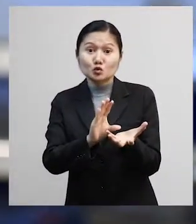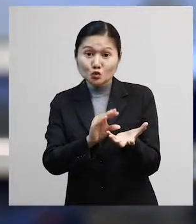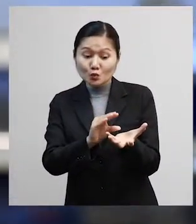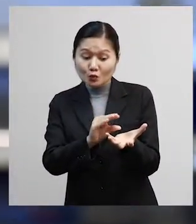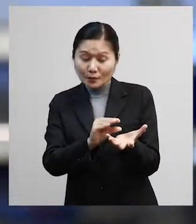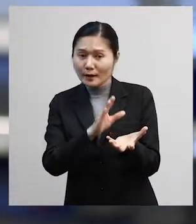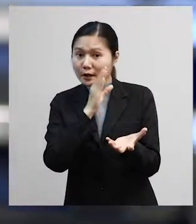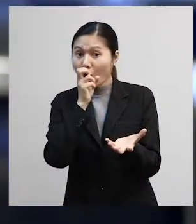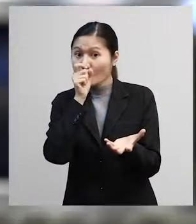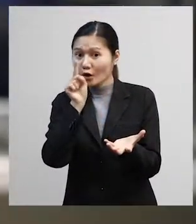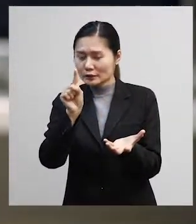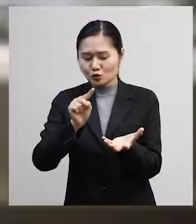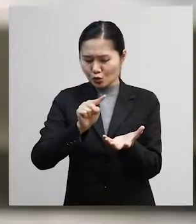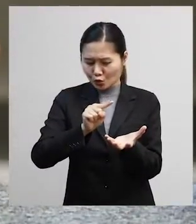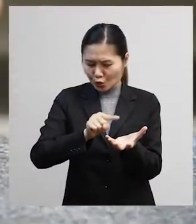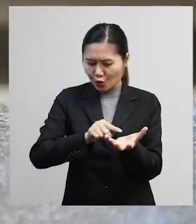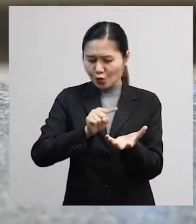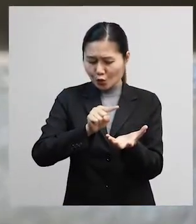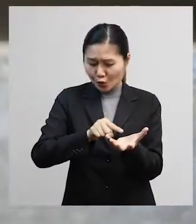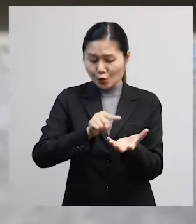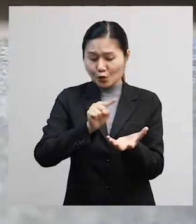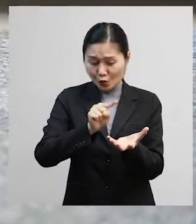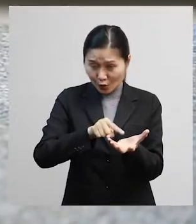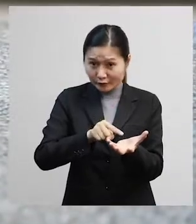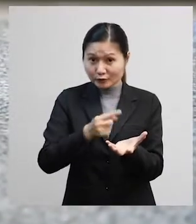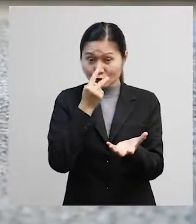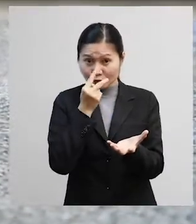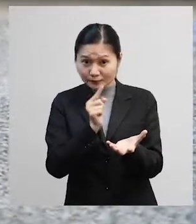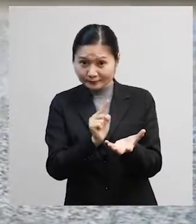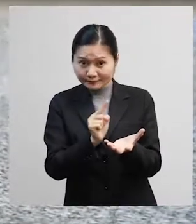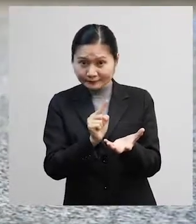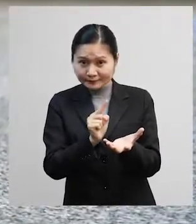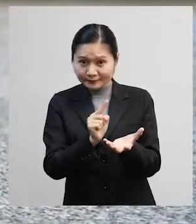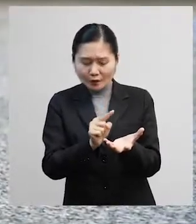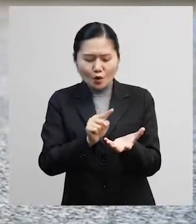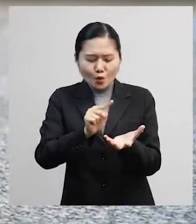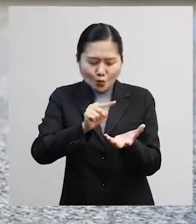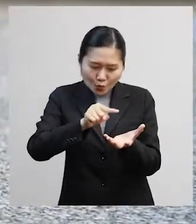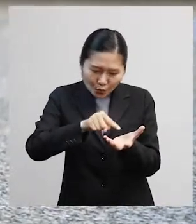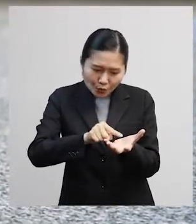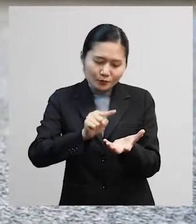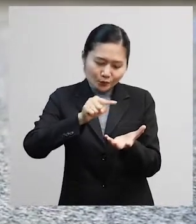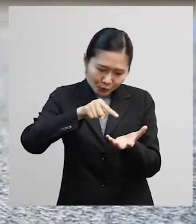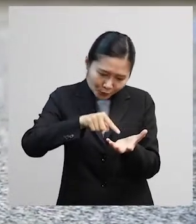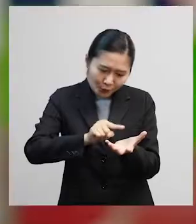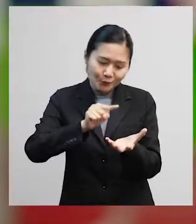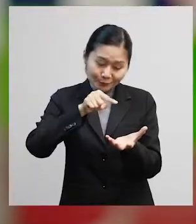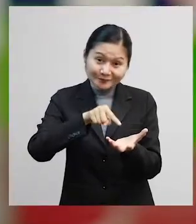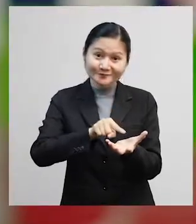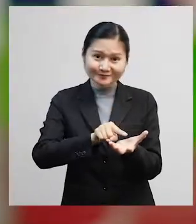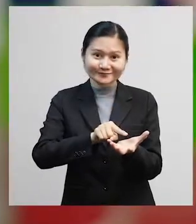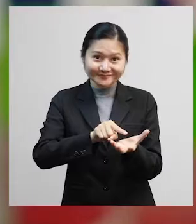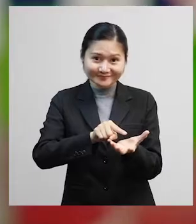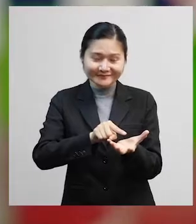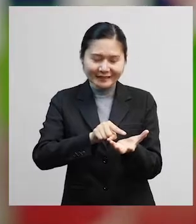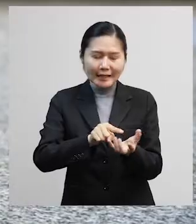ะถ้าเราลองกดดูนะคะจะสังเกตเห็นว่าเขาจะบุ๋มลงไปเป็นตามรอยนิ้วของเรานะคะแ